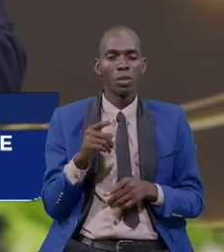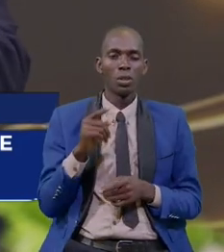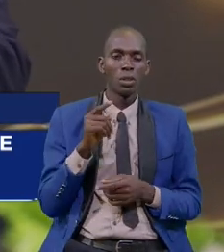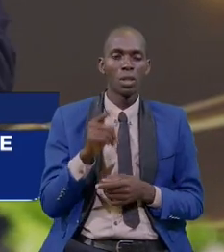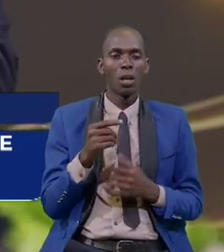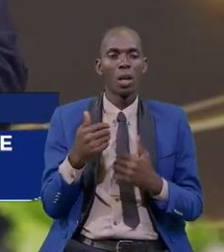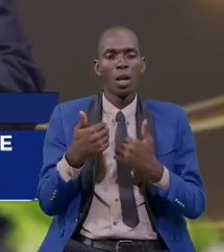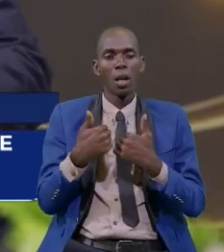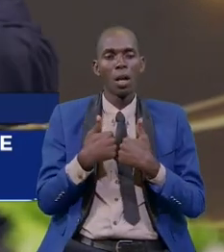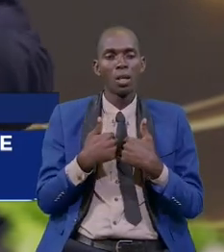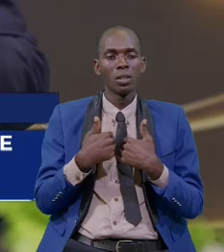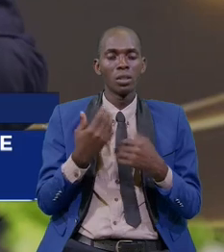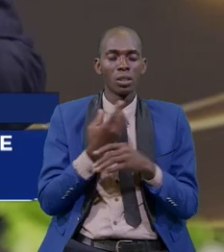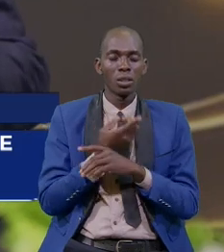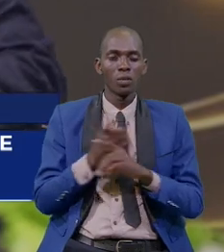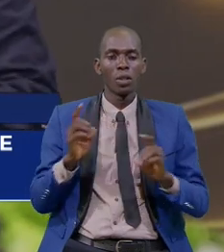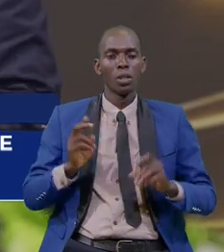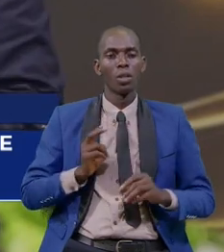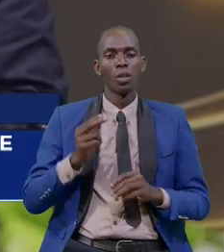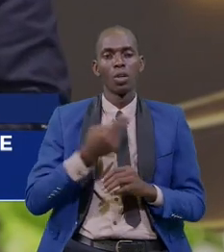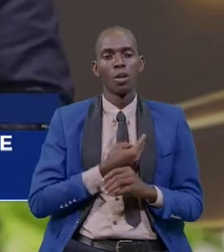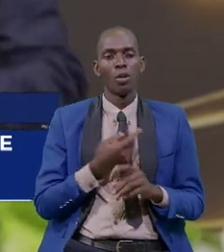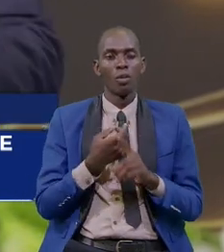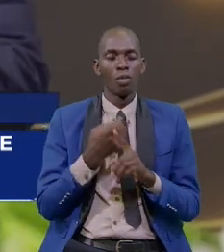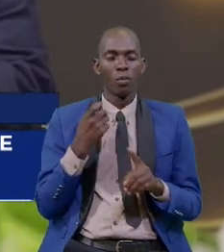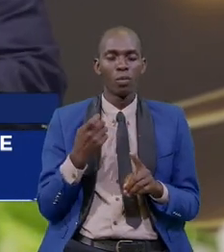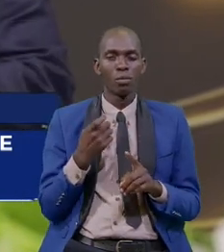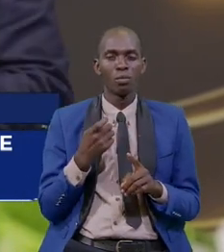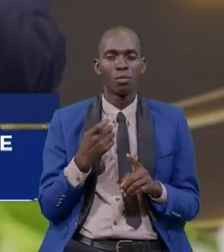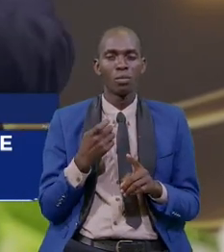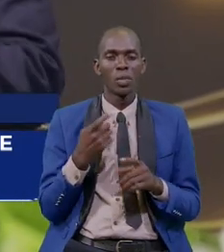tu nous as délivrés de la main de Madian.